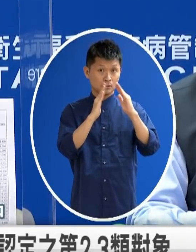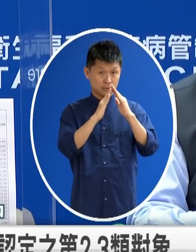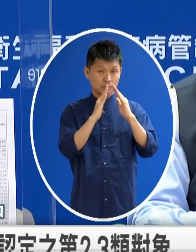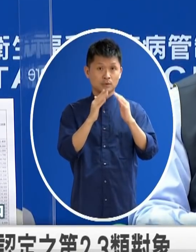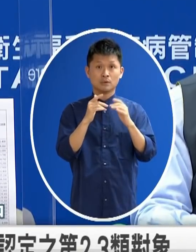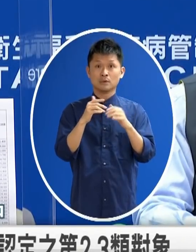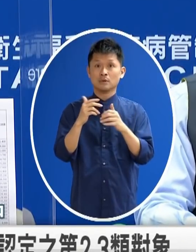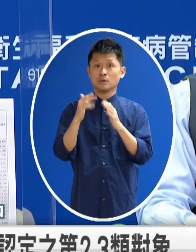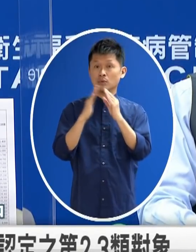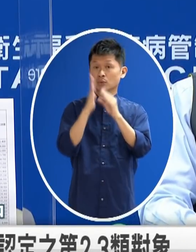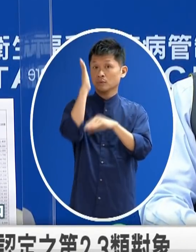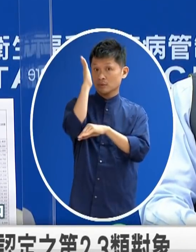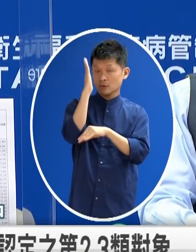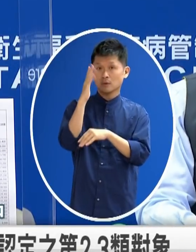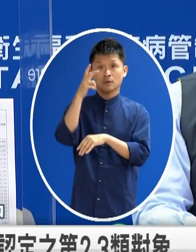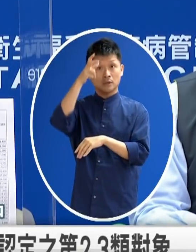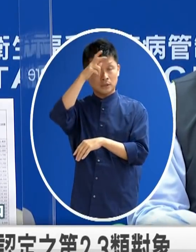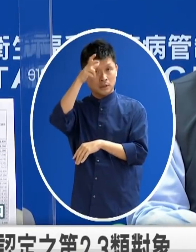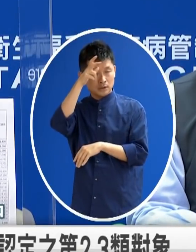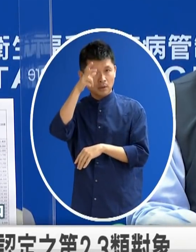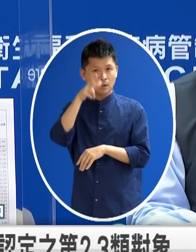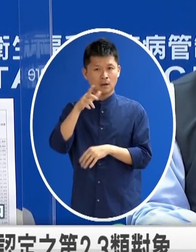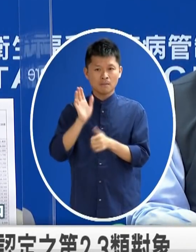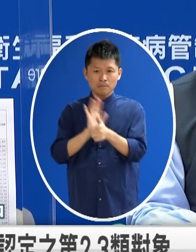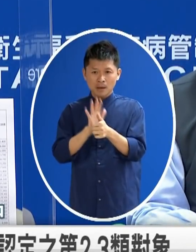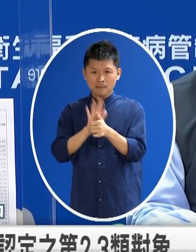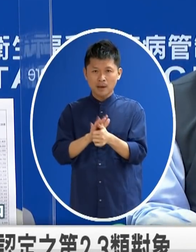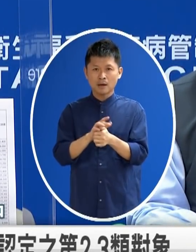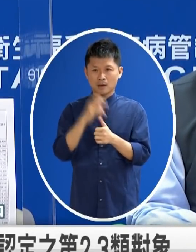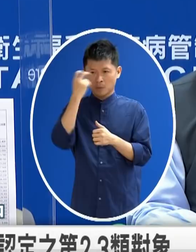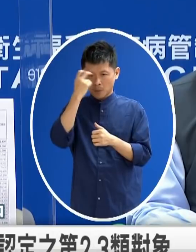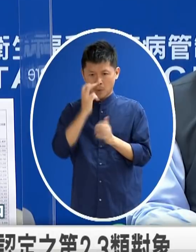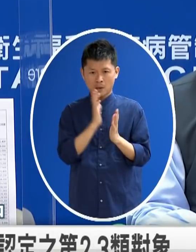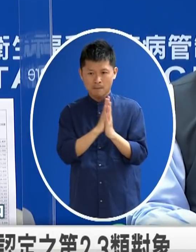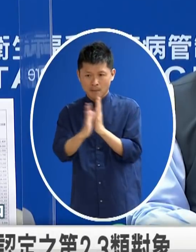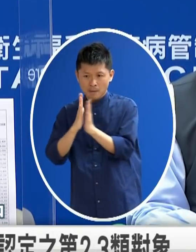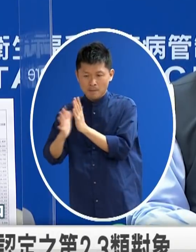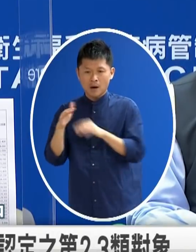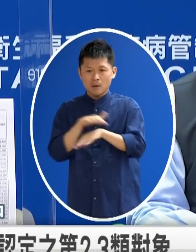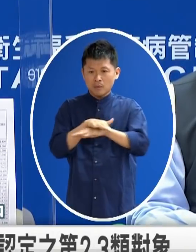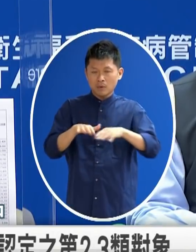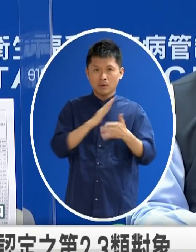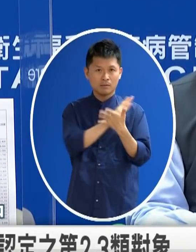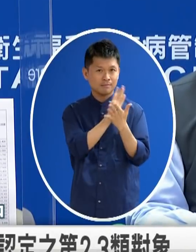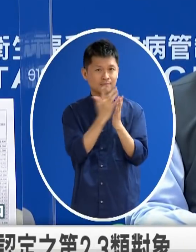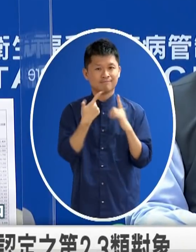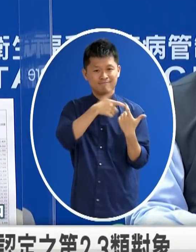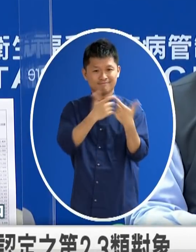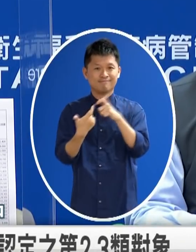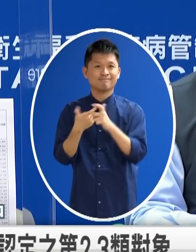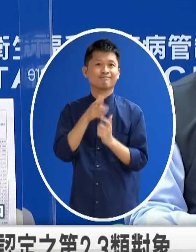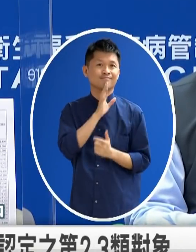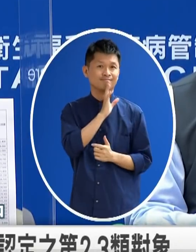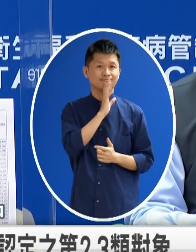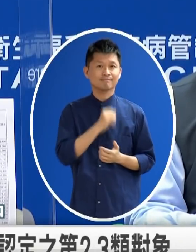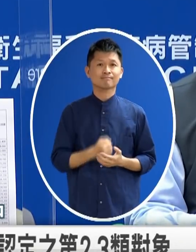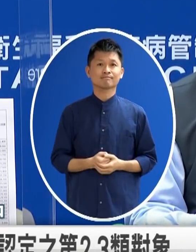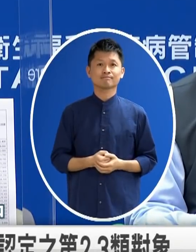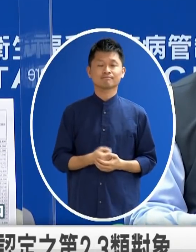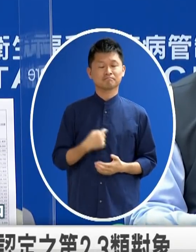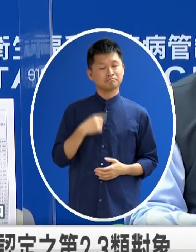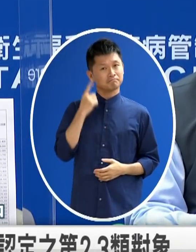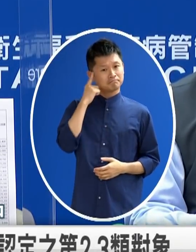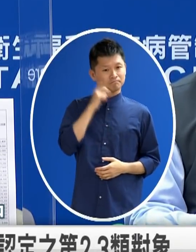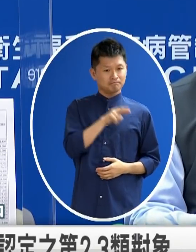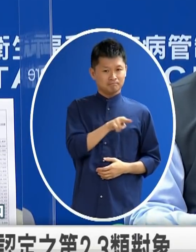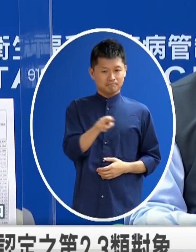警政帮忙维持秩序、交通的单位，很多人的配合，好，那实在是做的实在是哈，我认为